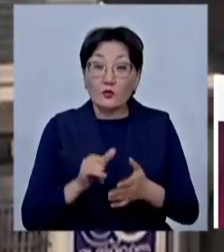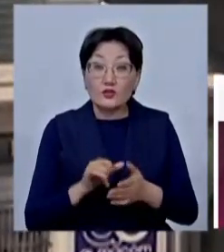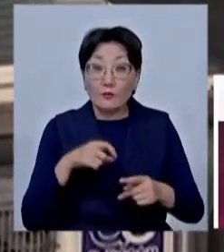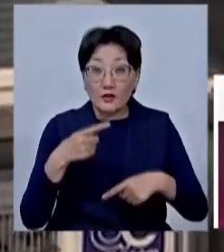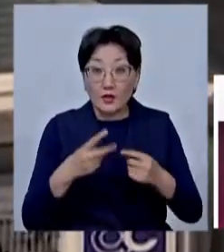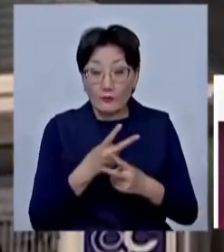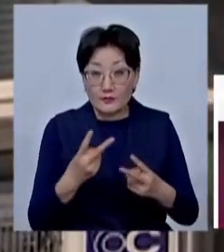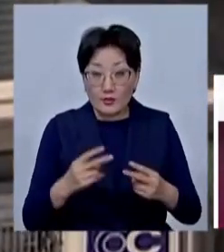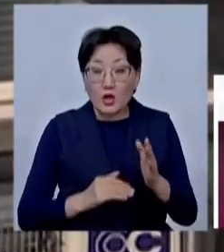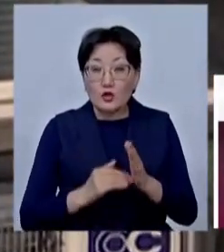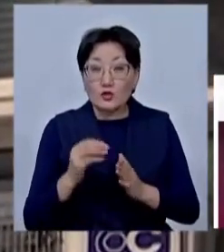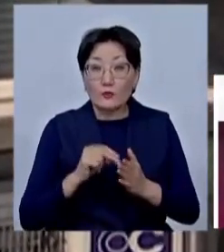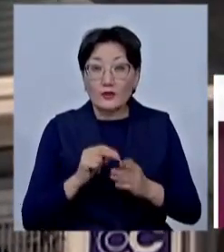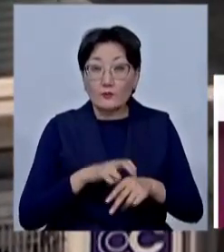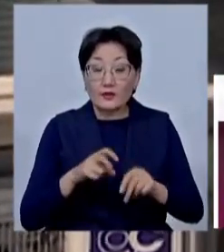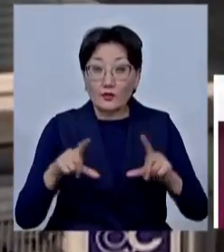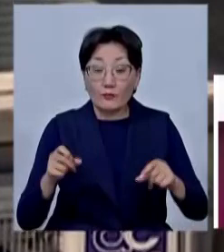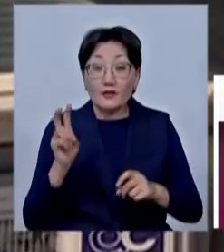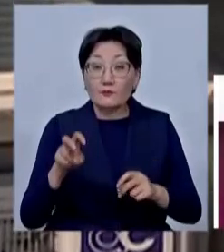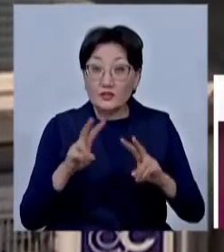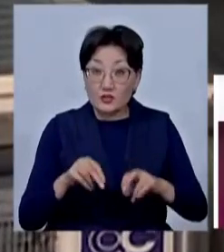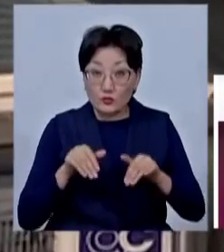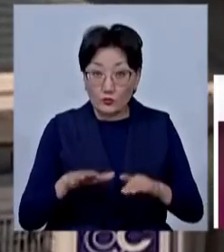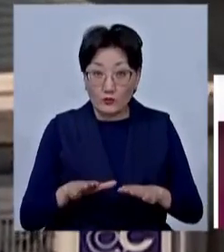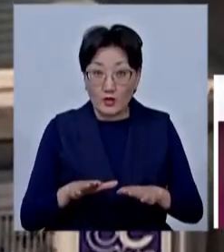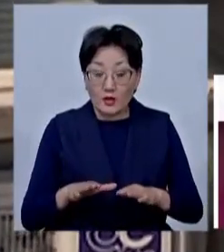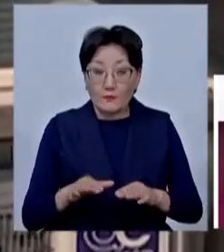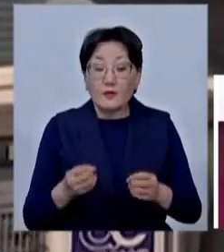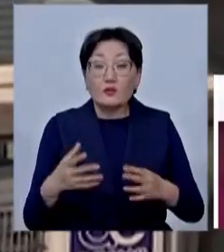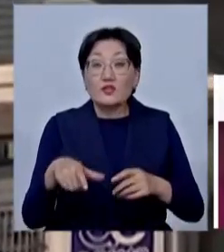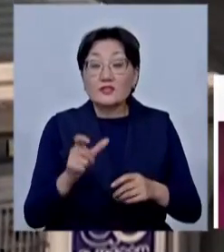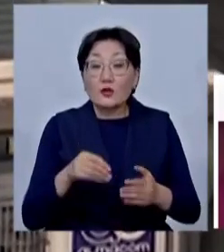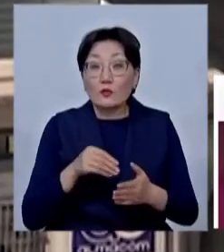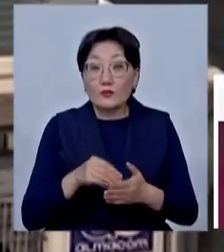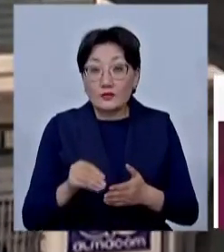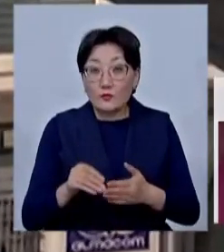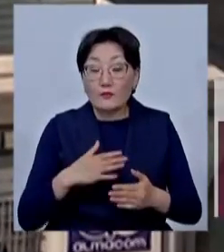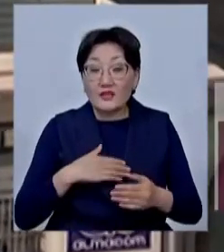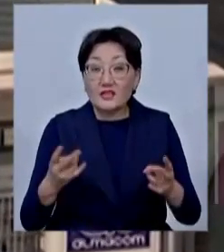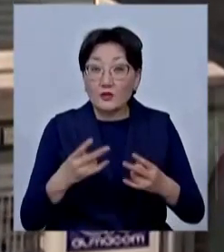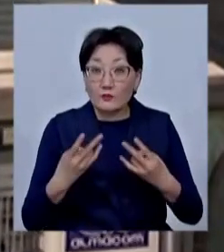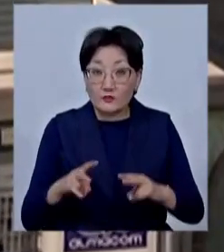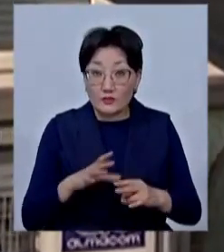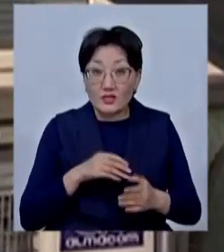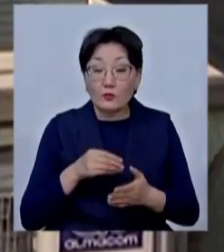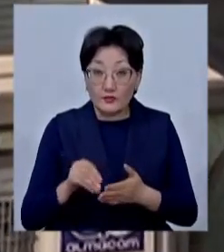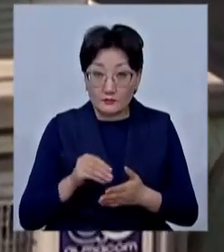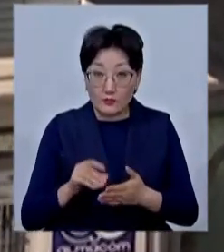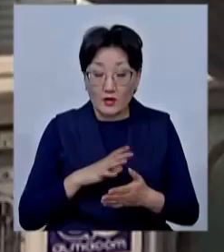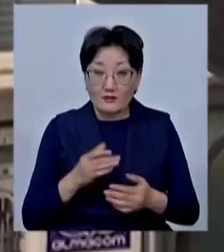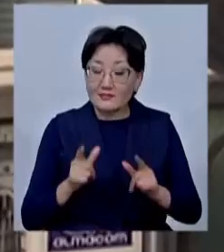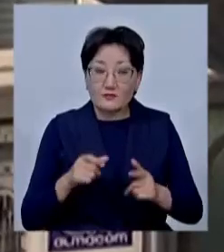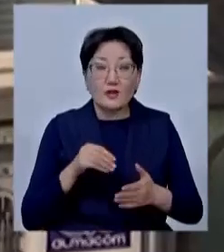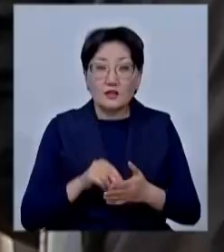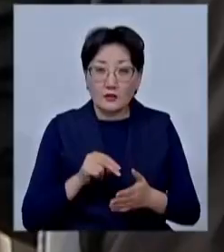Кейіннен жоғары баға байқалған дәріханаларға барып тексермек болдым. Сосын жай тұтынушы ретінде ол дәрілер өзіме қажет болмаса да сатып алдым. Шынында қымбат